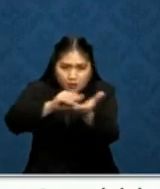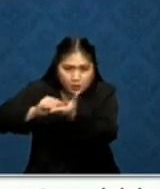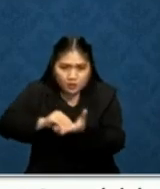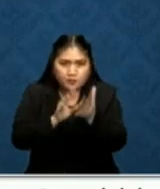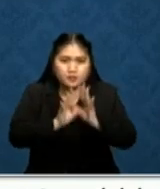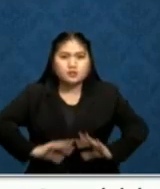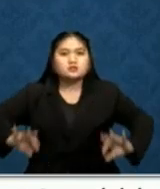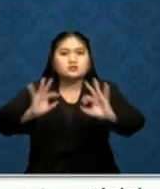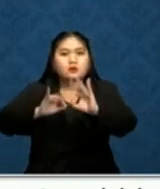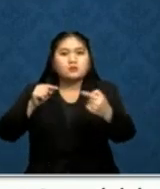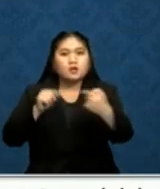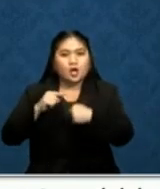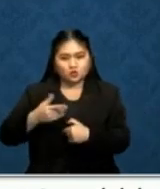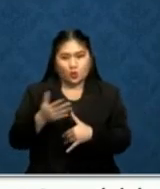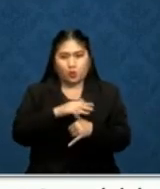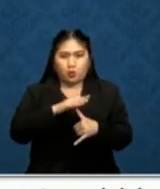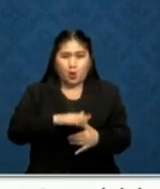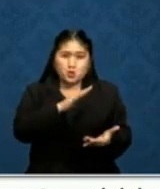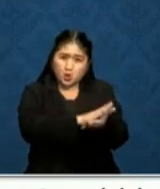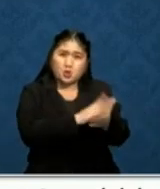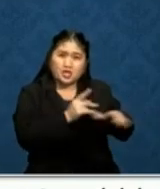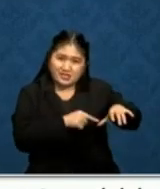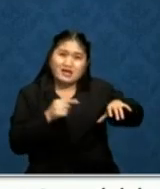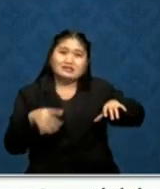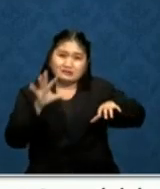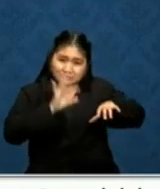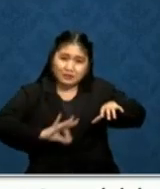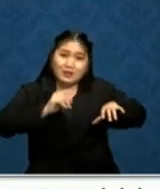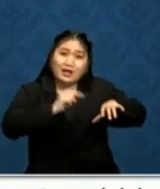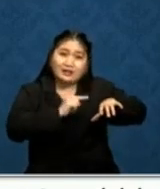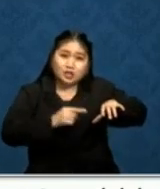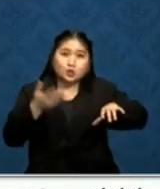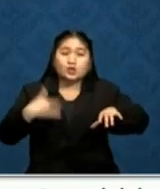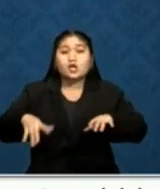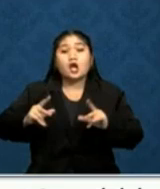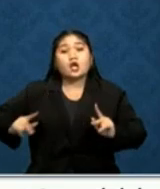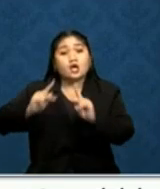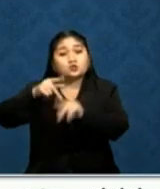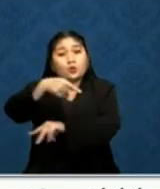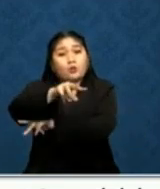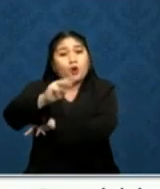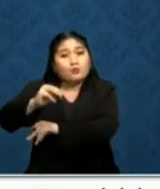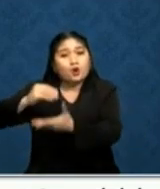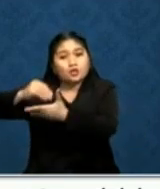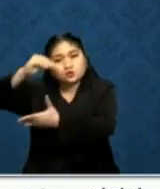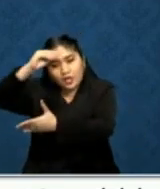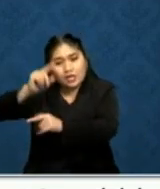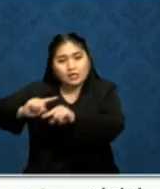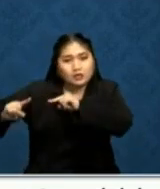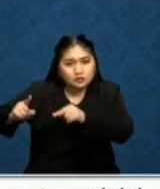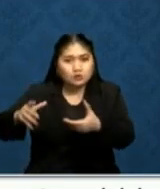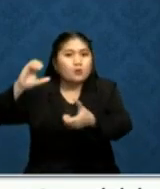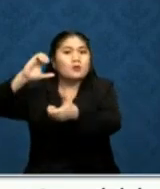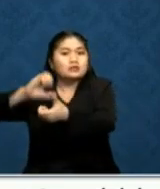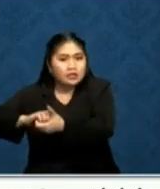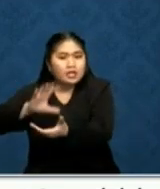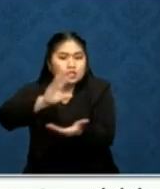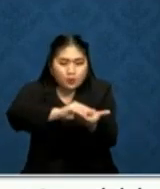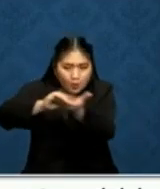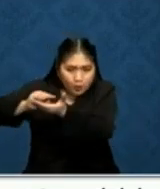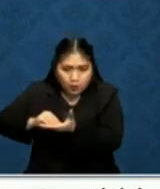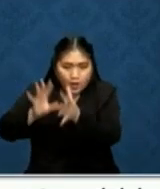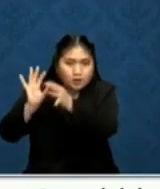ากยิ่งเป็นการคุกคามทางเพศในโรงเรียนยิ่งสำคัญกระทรวงศึกษาและกระทรวงพม.ต้องประสานงานกันในการเก็บข้อมูลและเชื่อมโยง